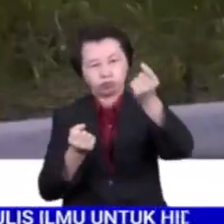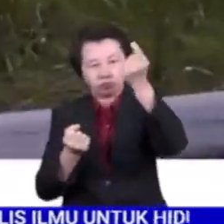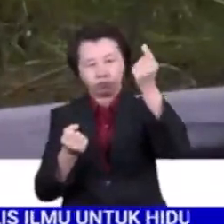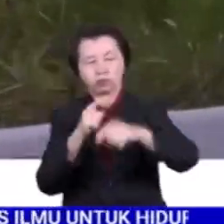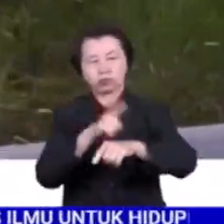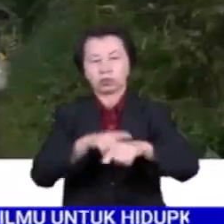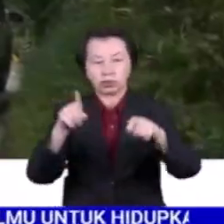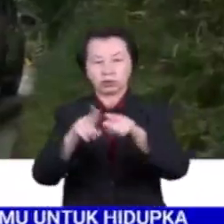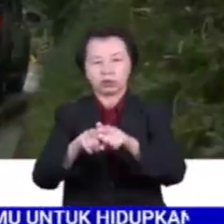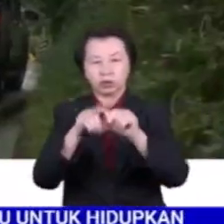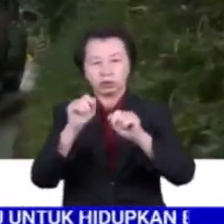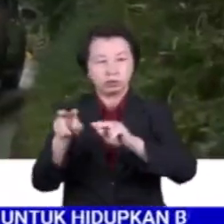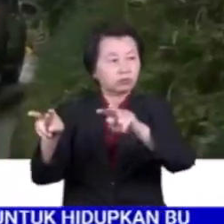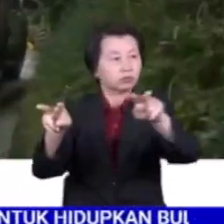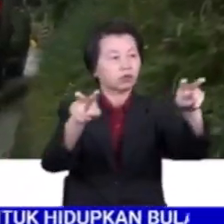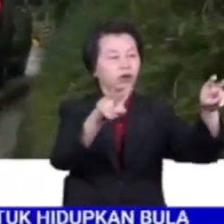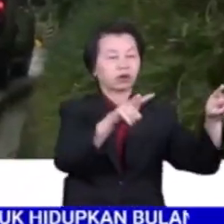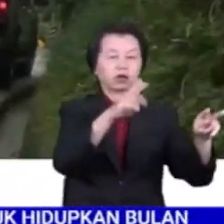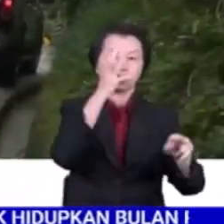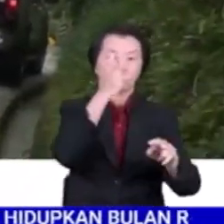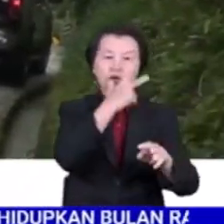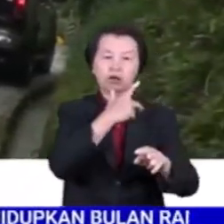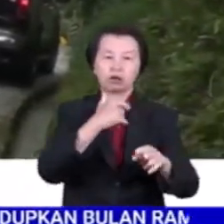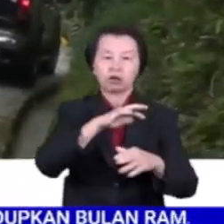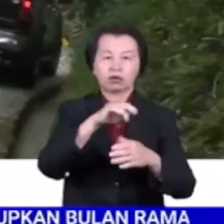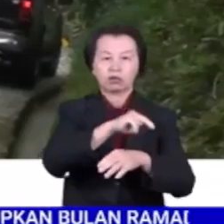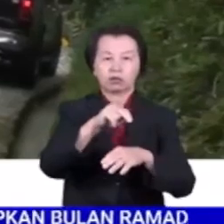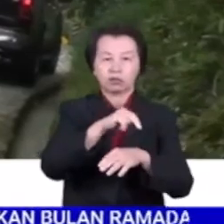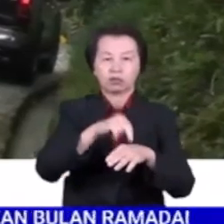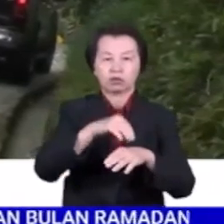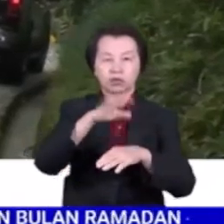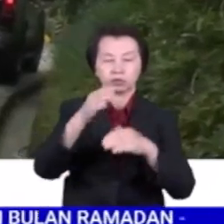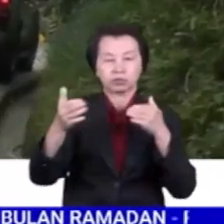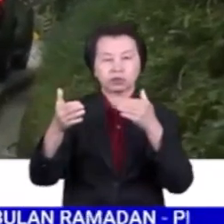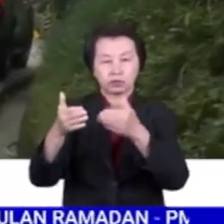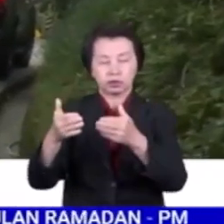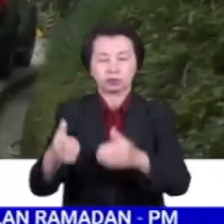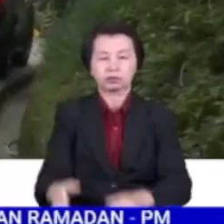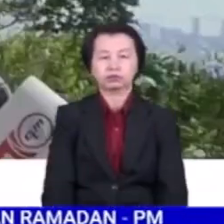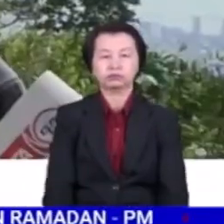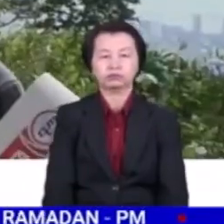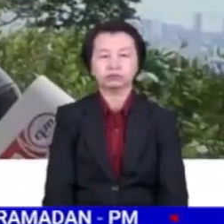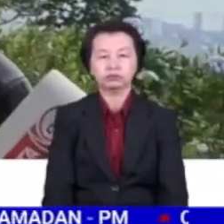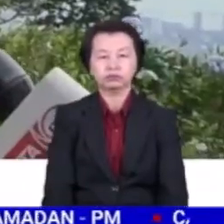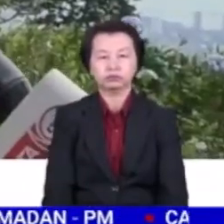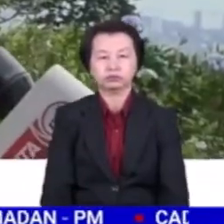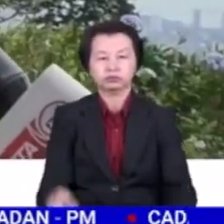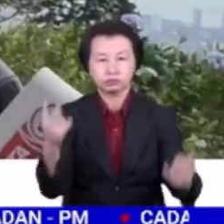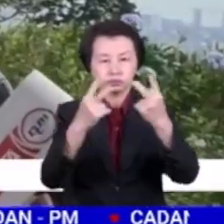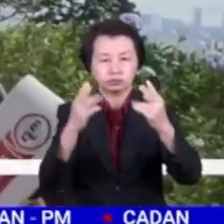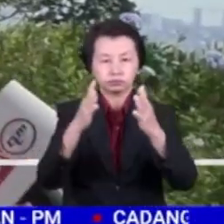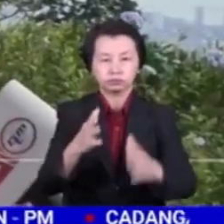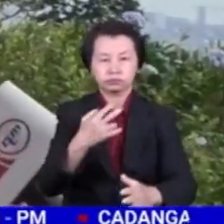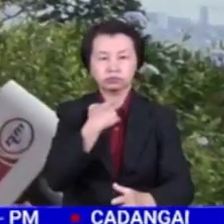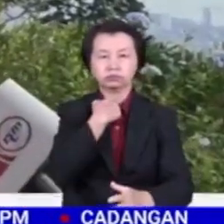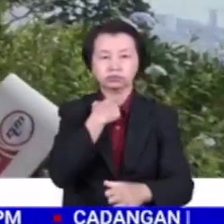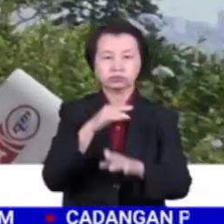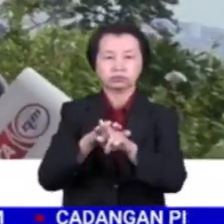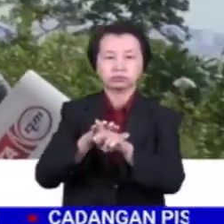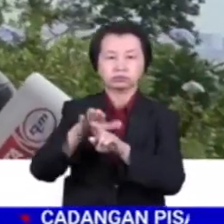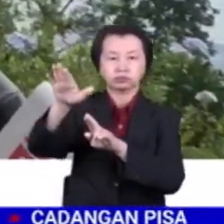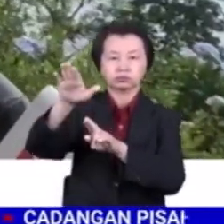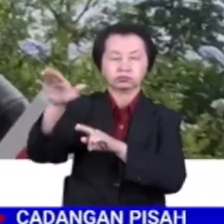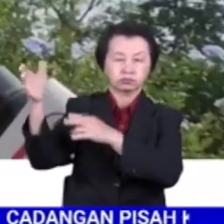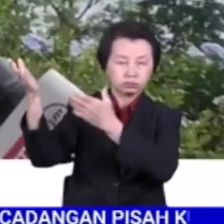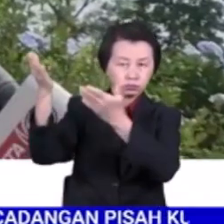Dalam masa sama, dapat menikmati pemandangan semula jadi dengan lebih dekat. Pengunjung yang tergendala dekat atas tu